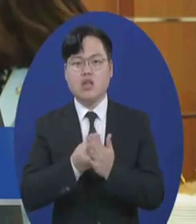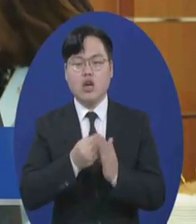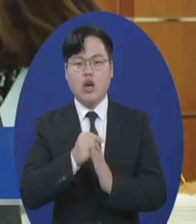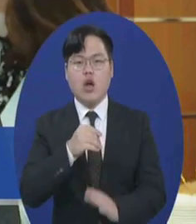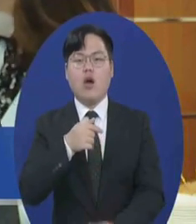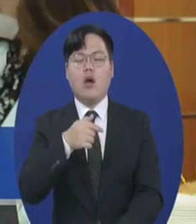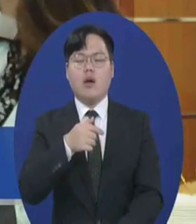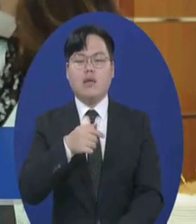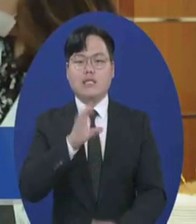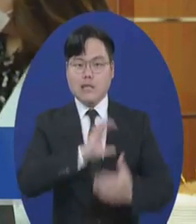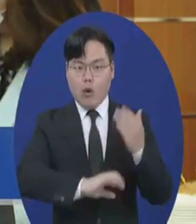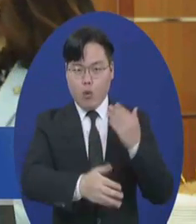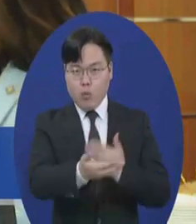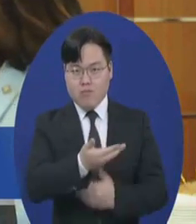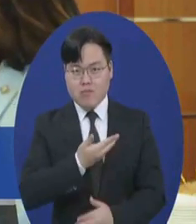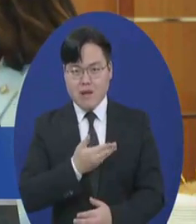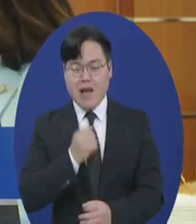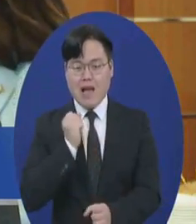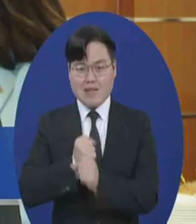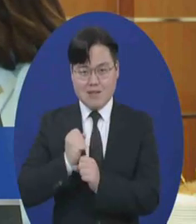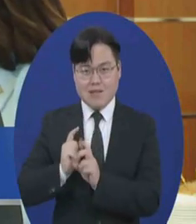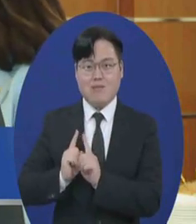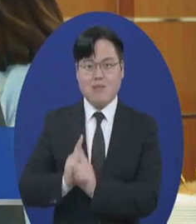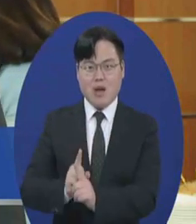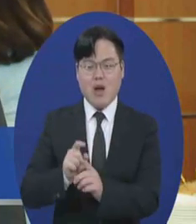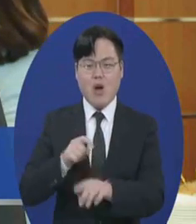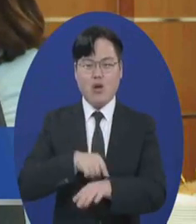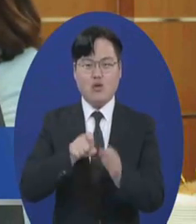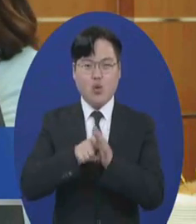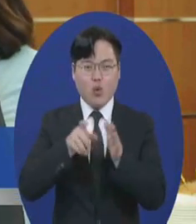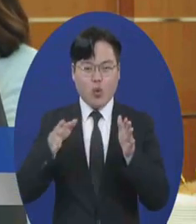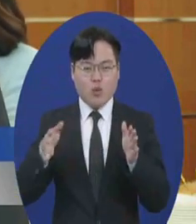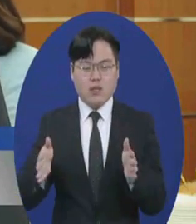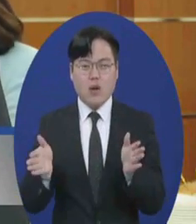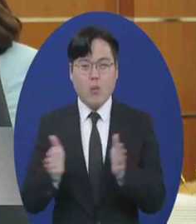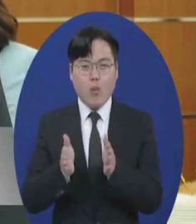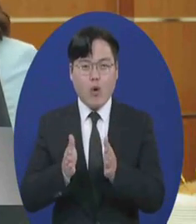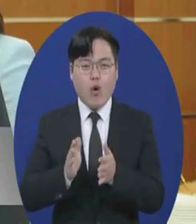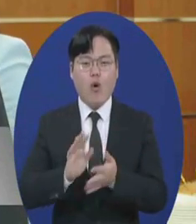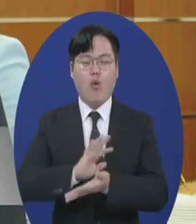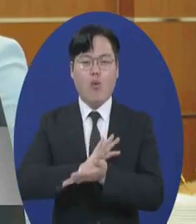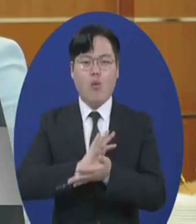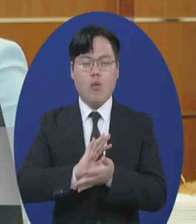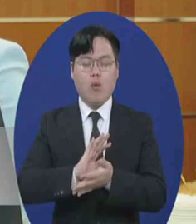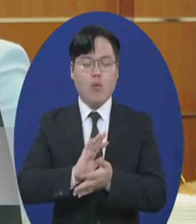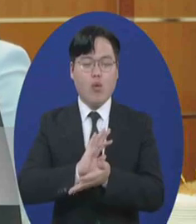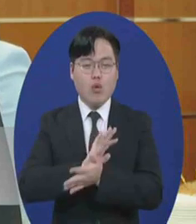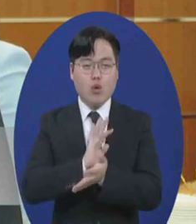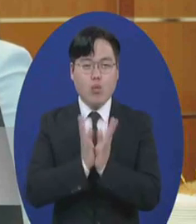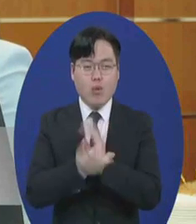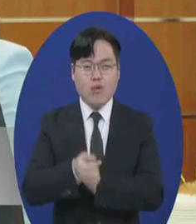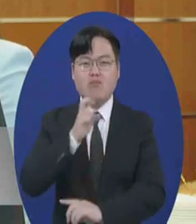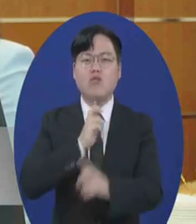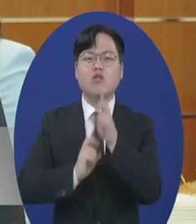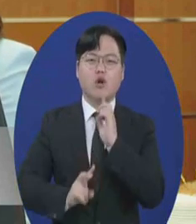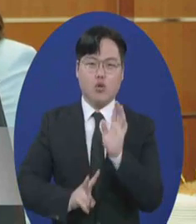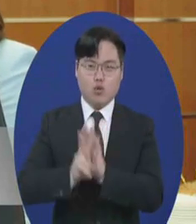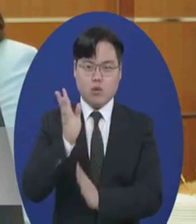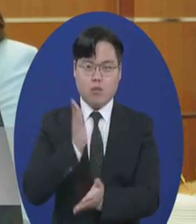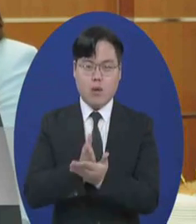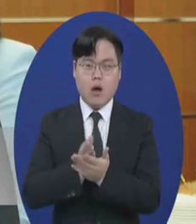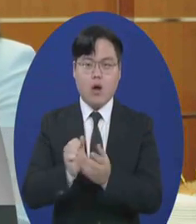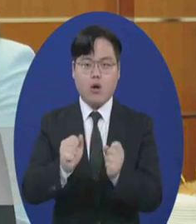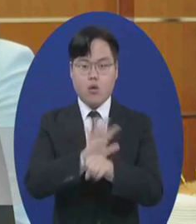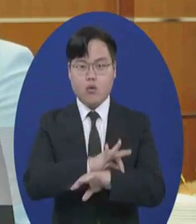гүйцэтгэлээр санхүүжж байгаа нөхцөл байдалд ажиллаад богино хугацаа өнгөрсөн ч гэсэн бас бэрхшээлүүд нэлээд гарч ирсэн байна. Дээрээс нь ковид сар тахлын одоо хүчлийн